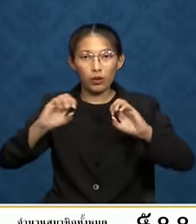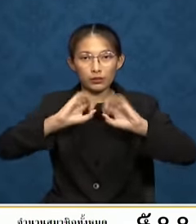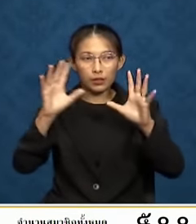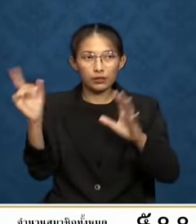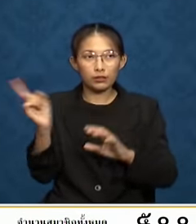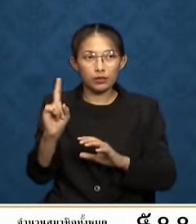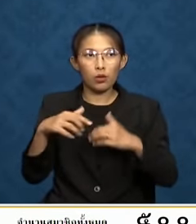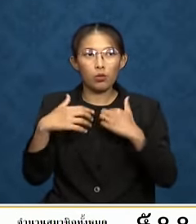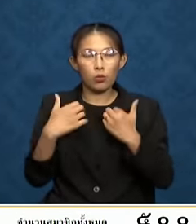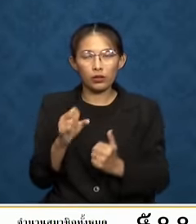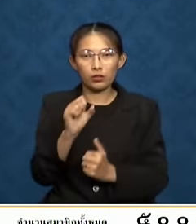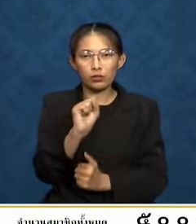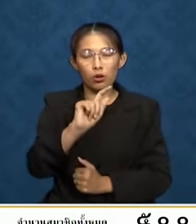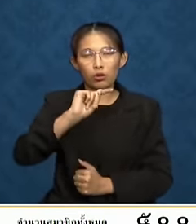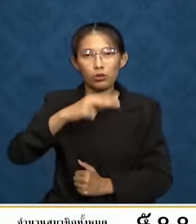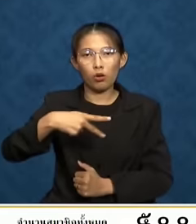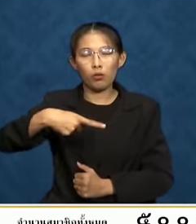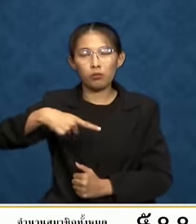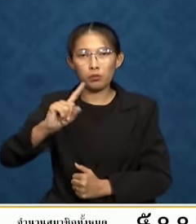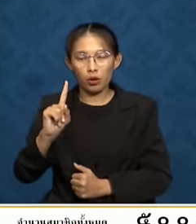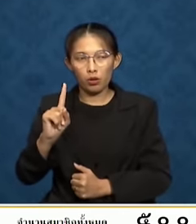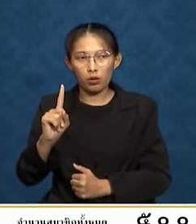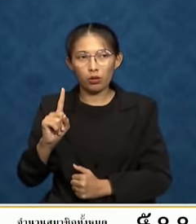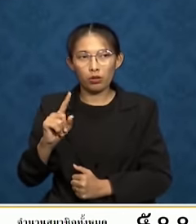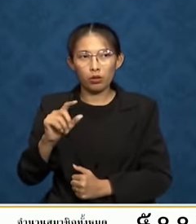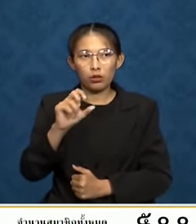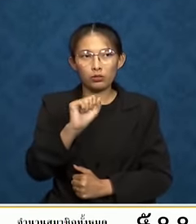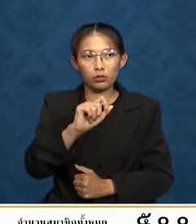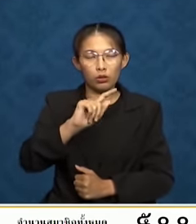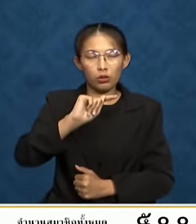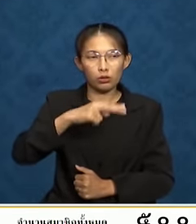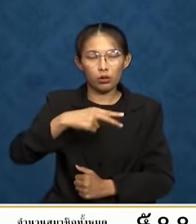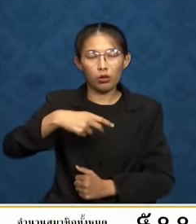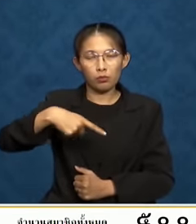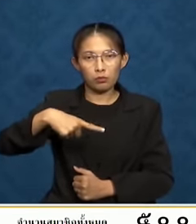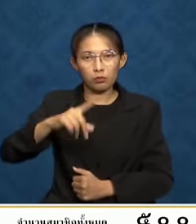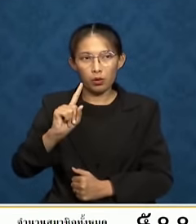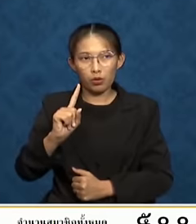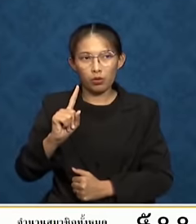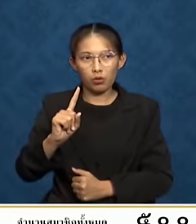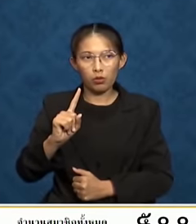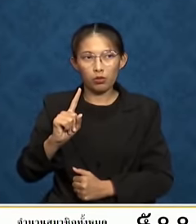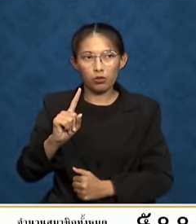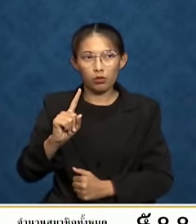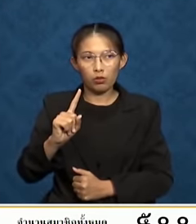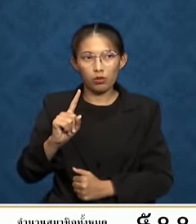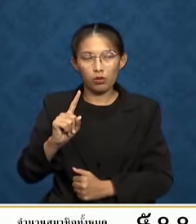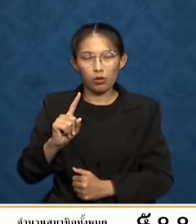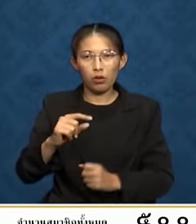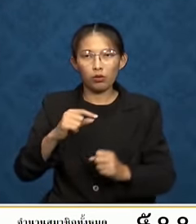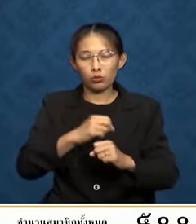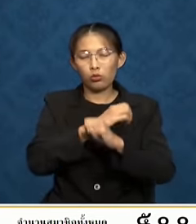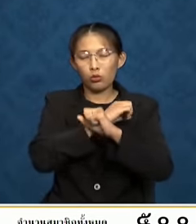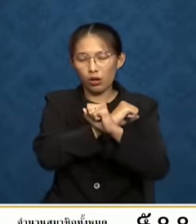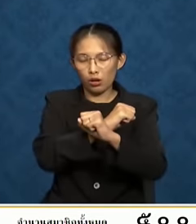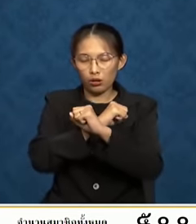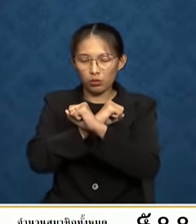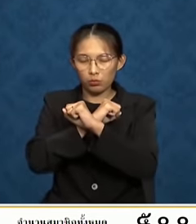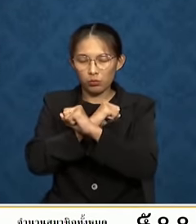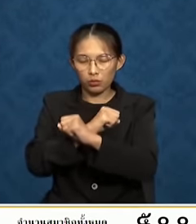วันนี้สทปสทปสถาบันเอ่อสถาบันอุตสาหกรรมป้องกันประเทศของเรานี่แหละ